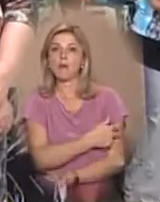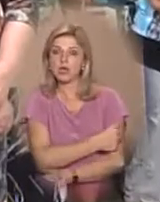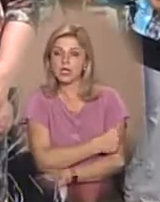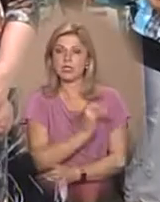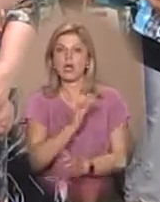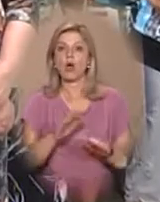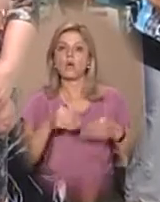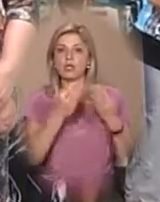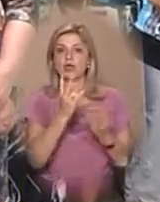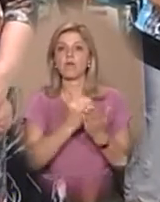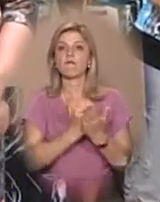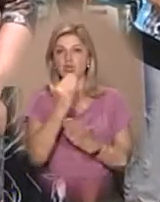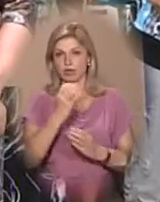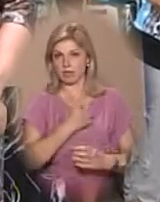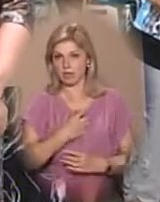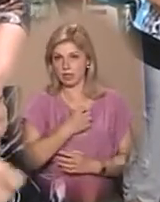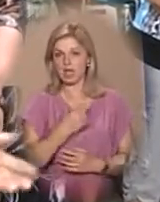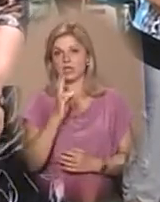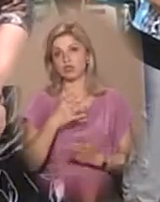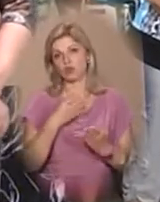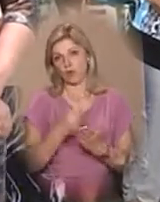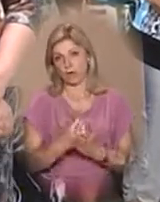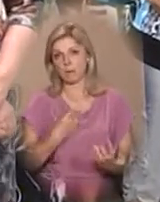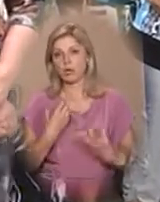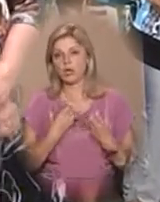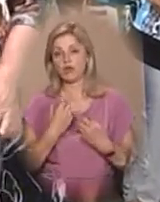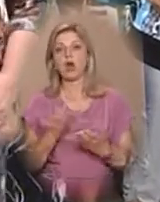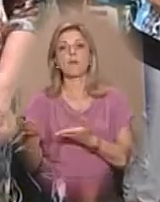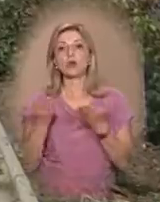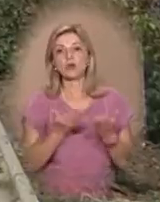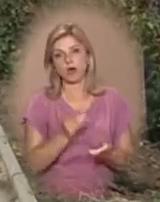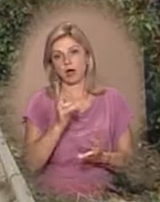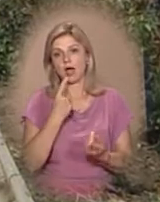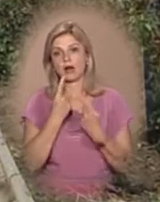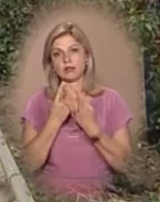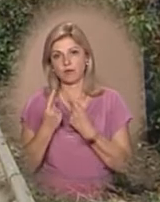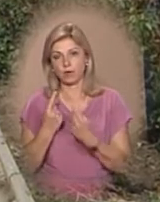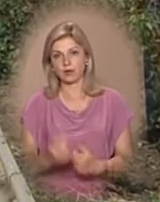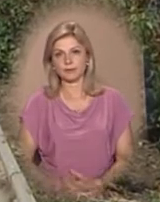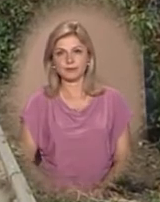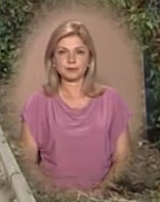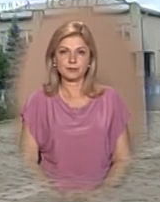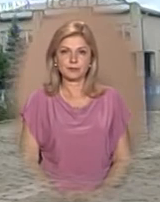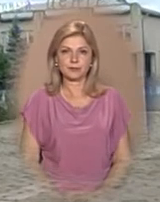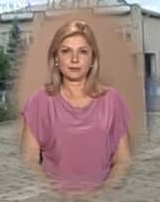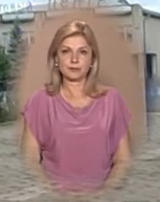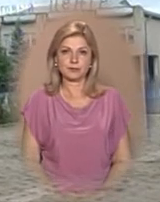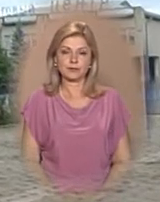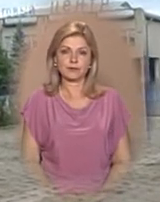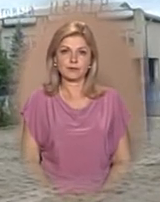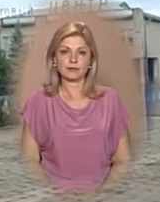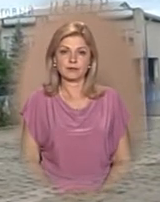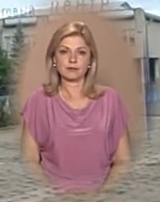звертаються до вищестоячих органів влади зі своїми клопотами. Запрошують до діалогу. Олександр Молодцов, Сергій Кравченко, телевізійні